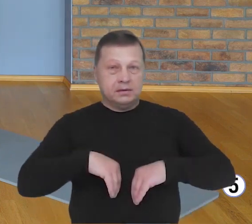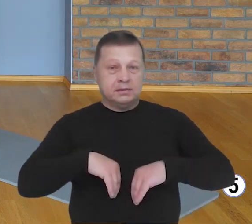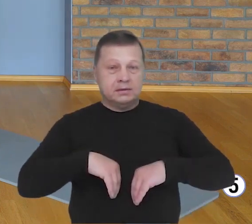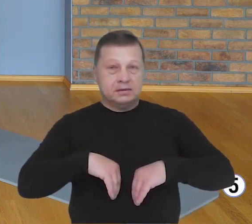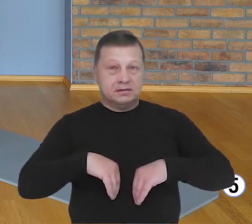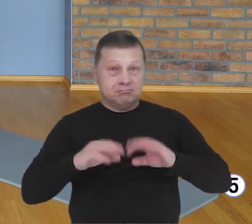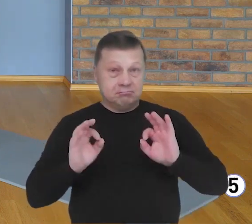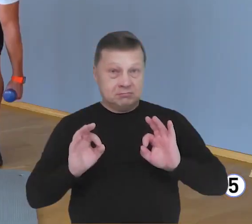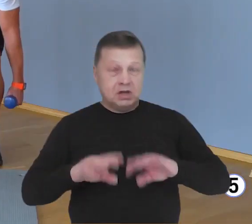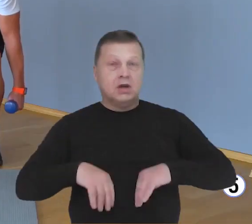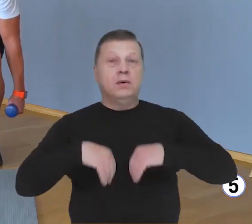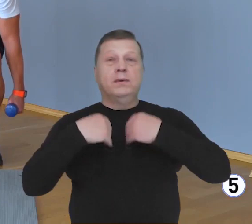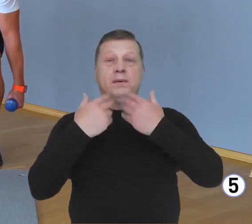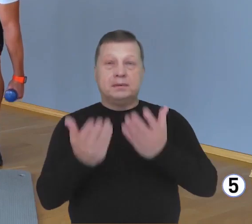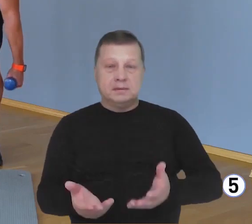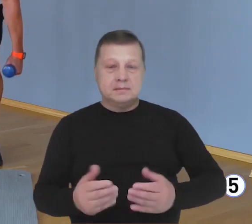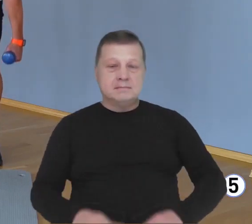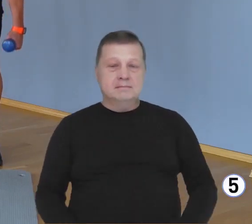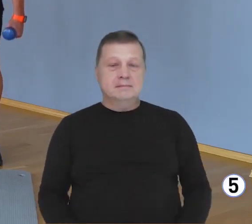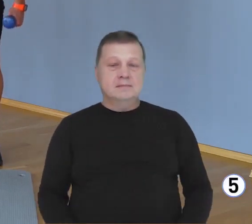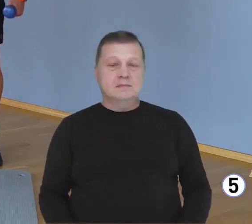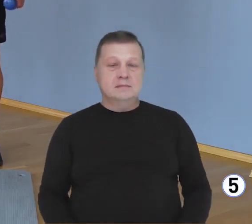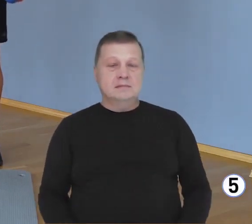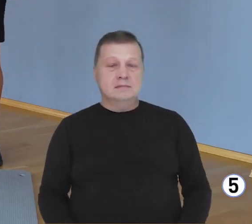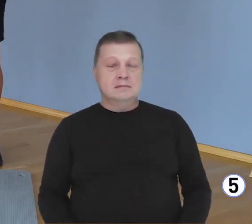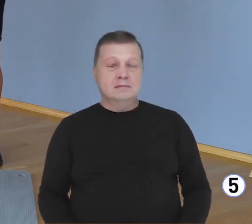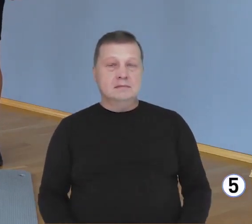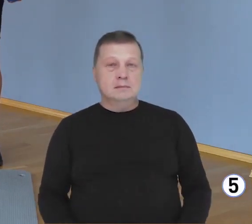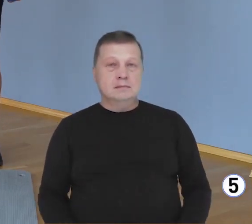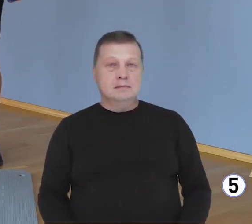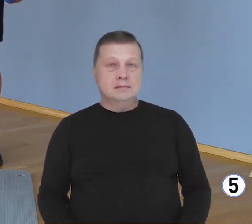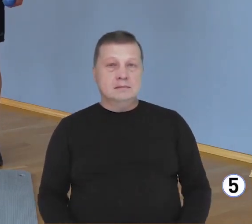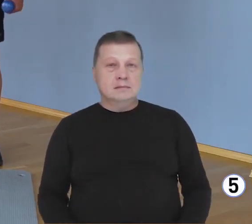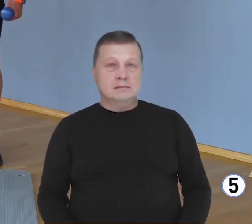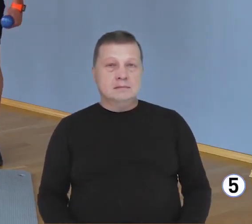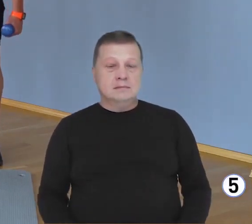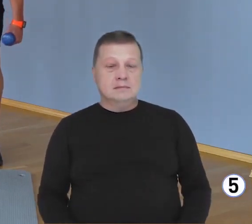wydech. Dobrze. Pamiętaj cały czas o technice.